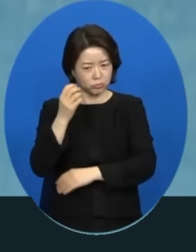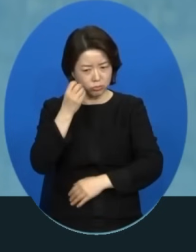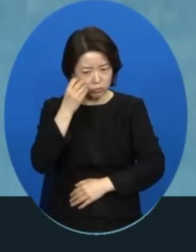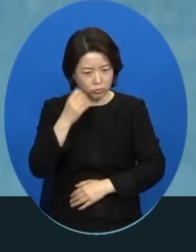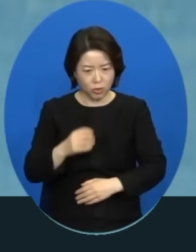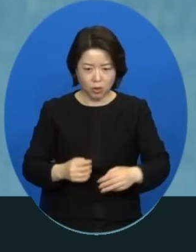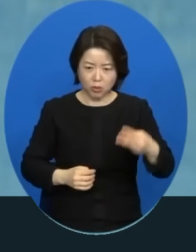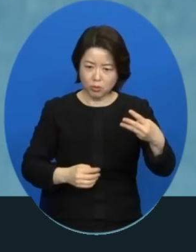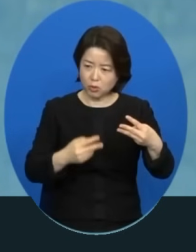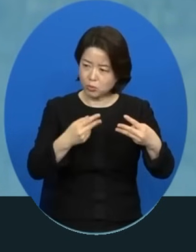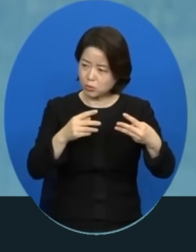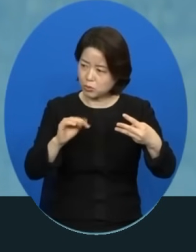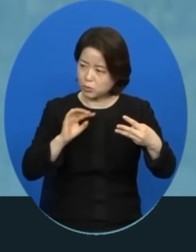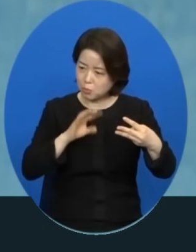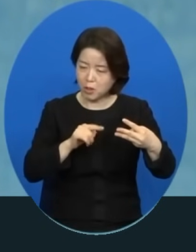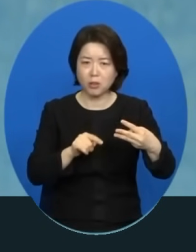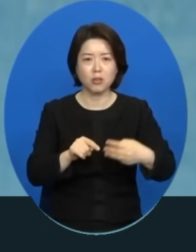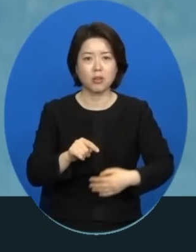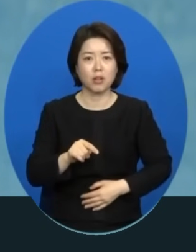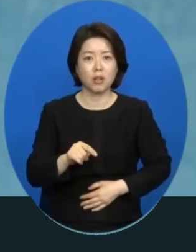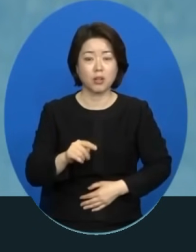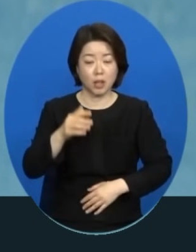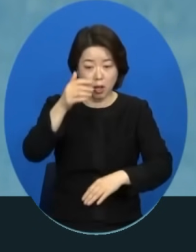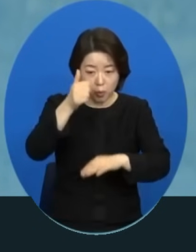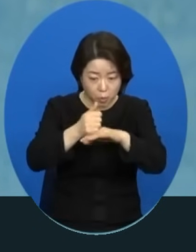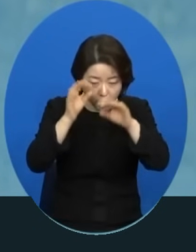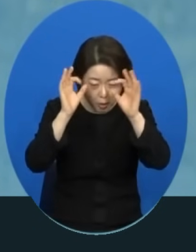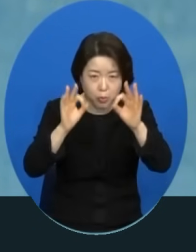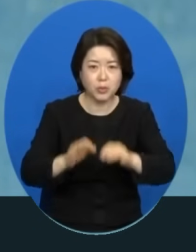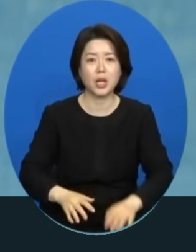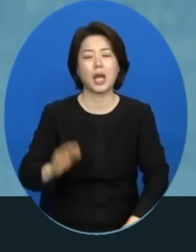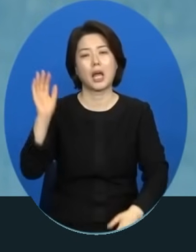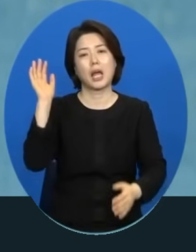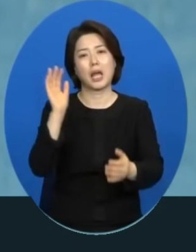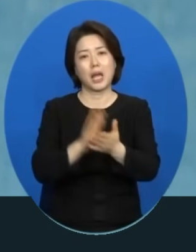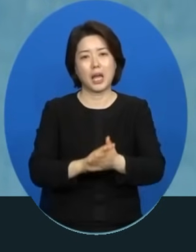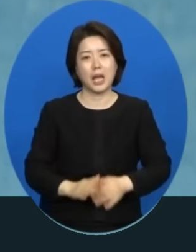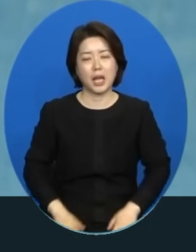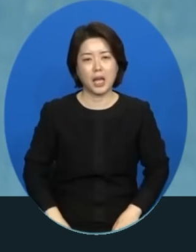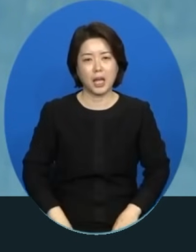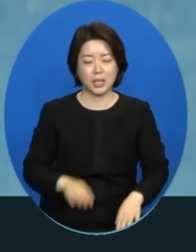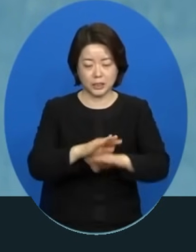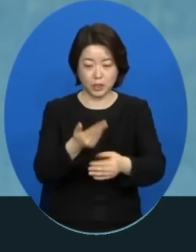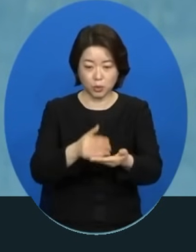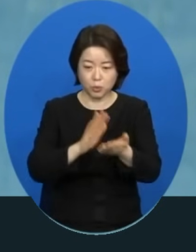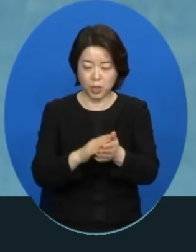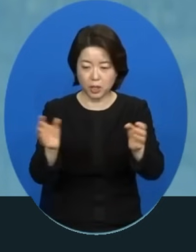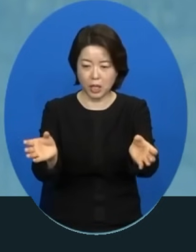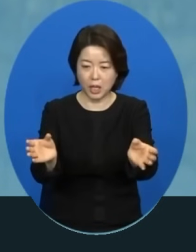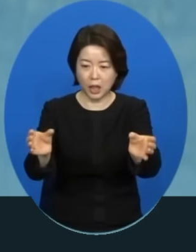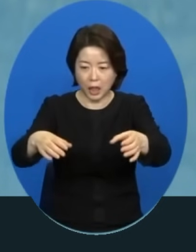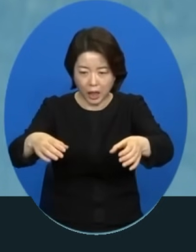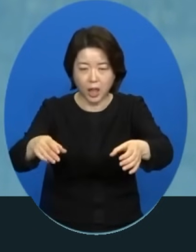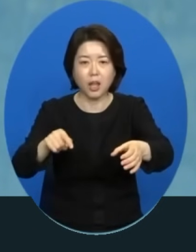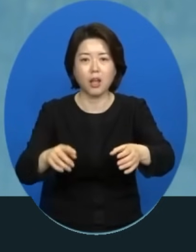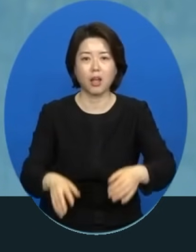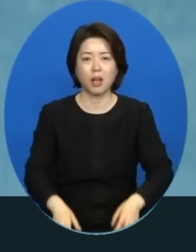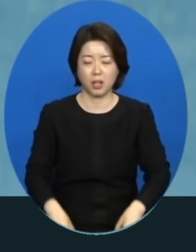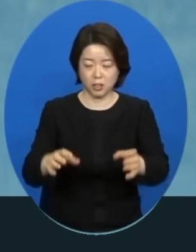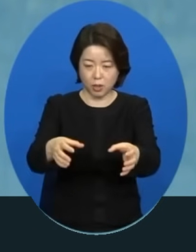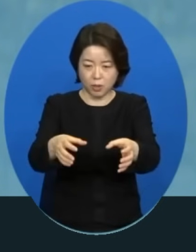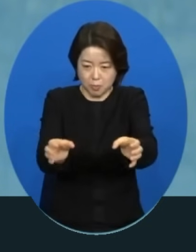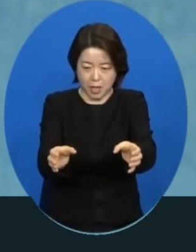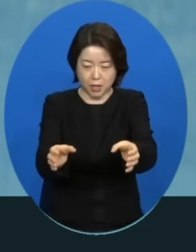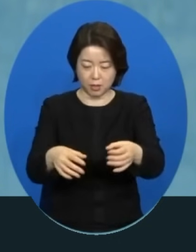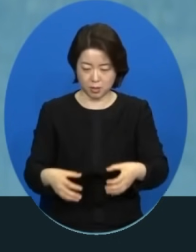3,000km밖에 안 탔는데. 나중에 알아보니까 정비소에서 얼라이먼트가 휘어졌습니다. 이거를 정렬해야 됩니다.